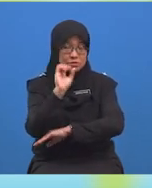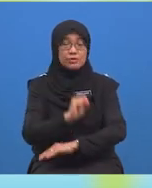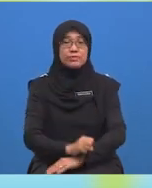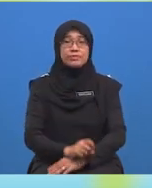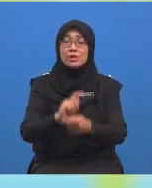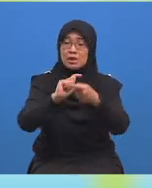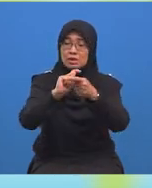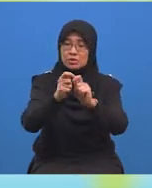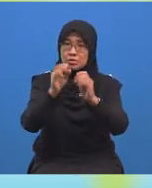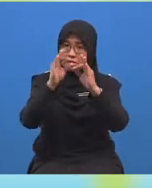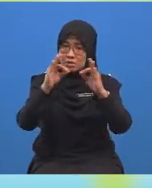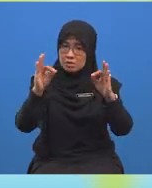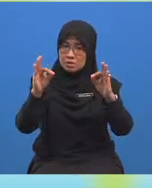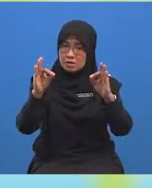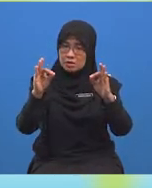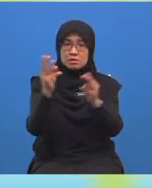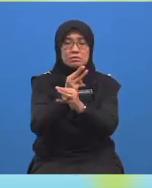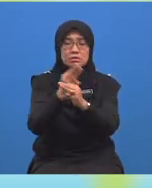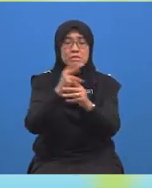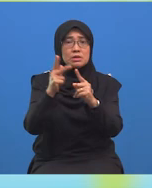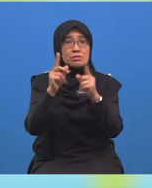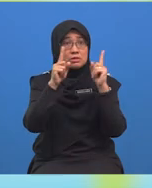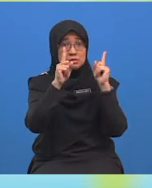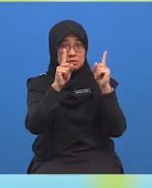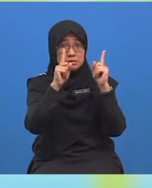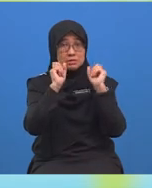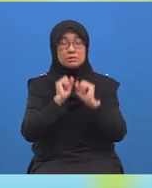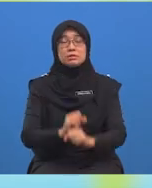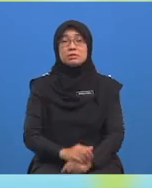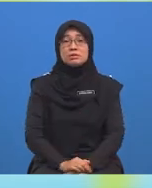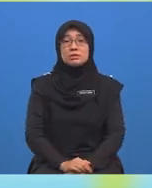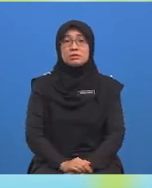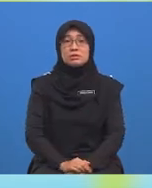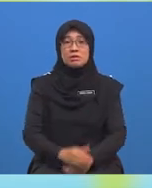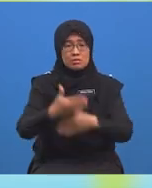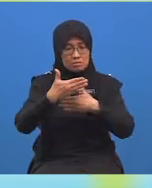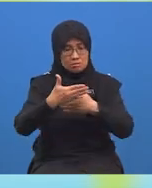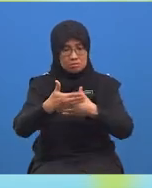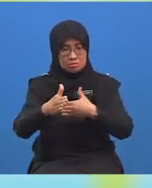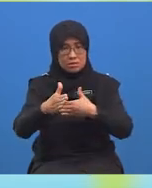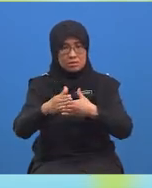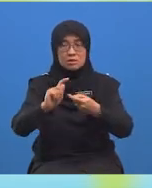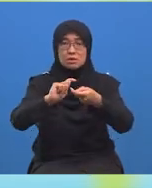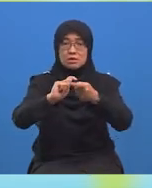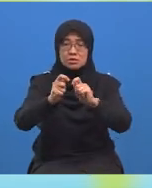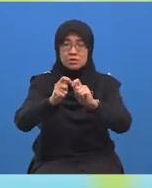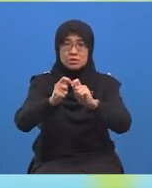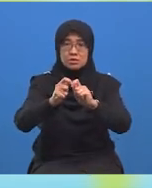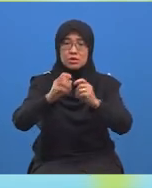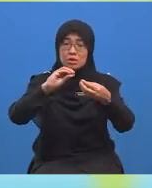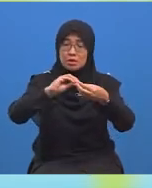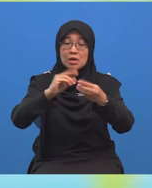0.7. Tukarkan ayat matematik kepada bentuk lazim seperti berikut. Kemudian, tukarkan